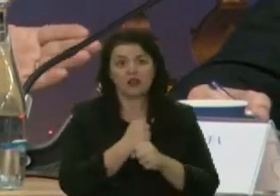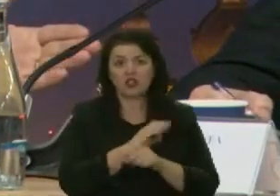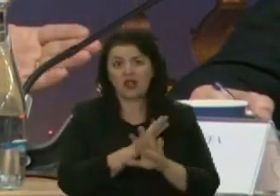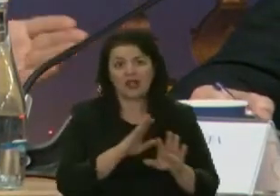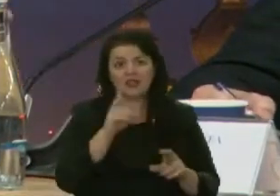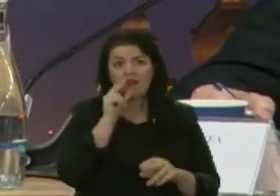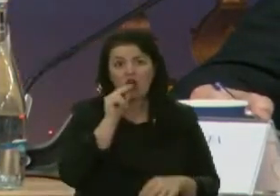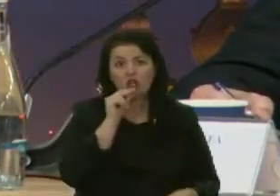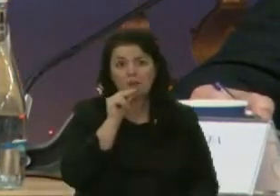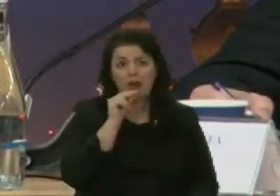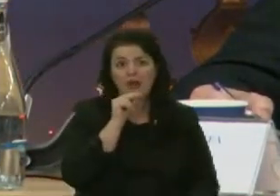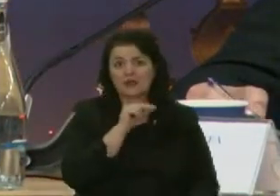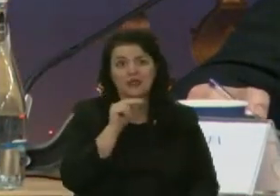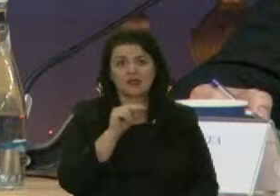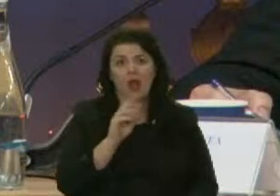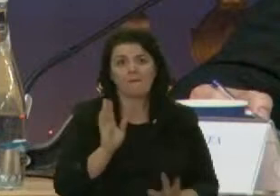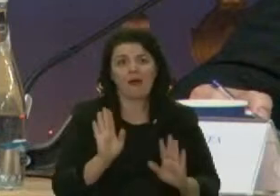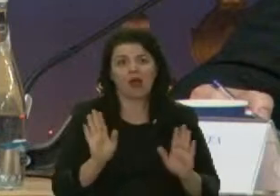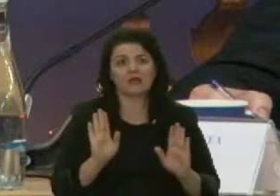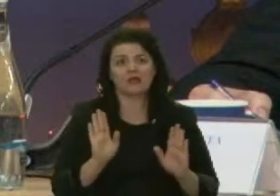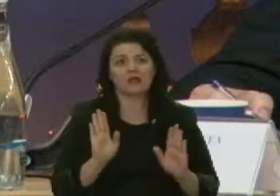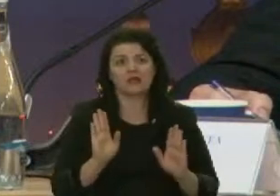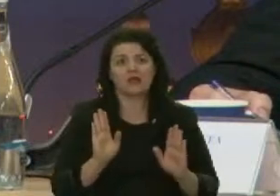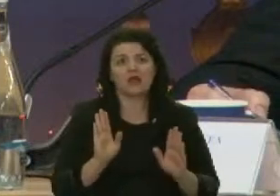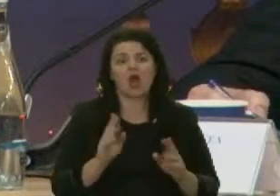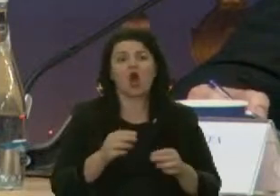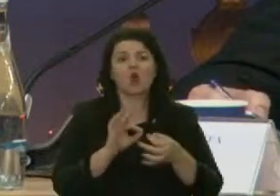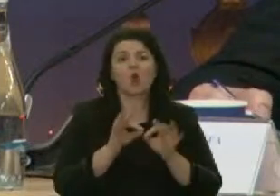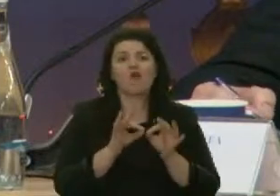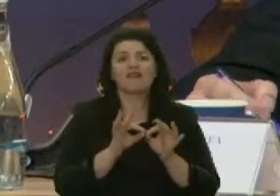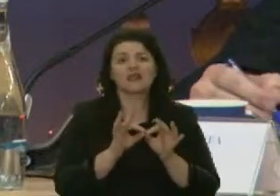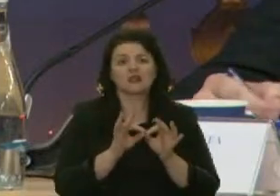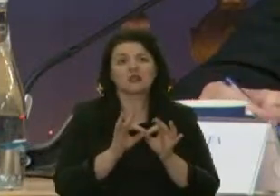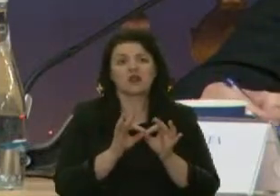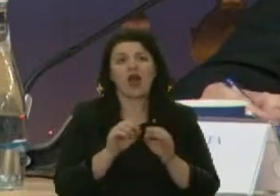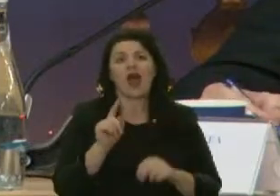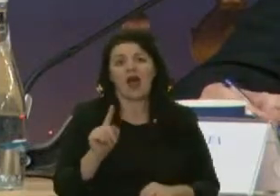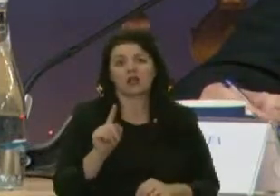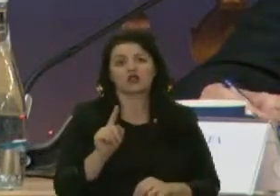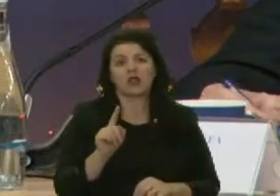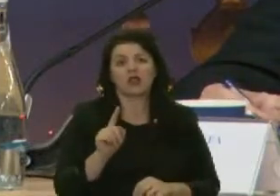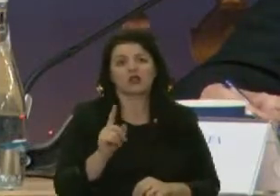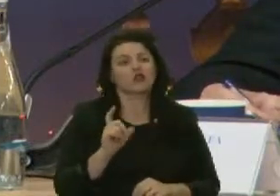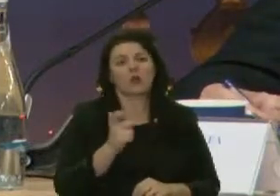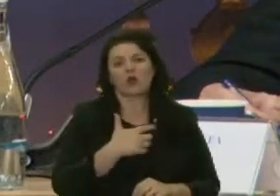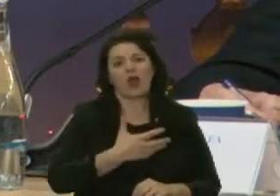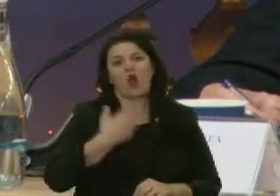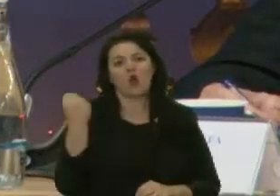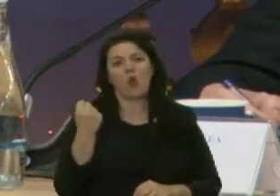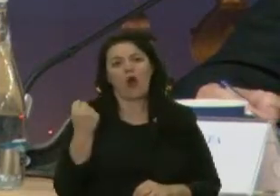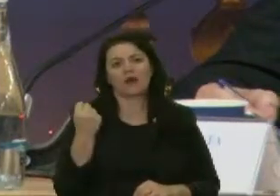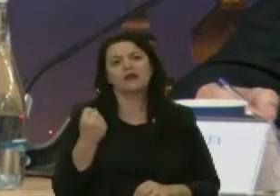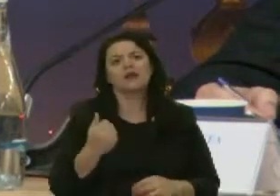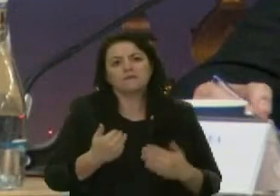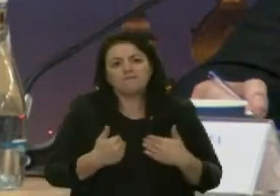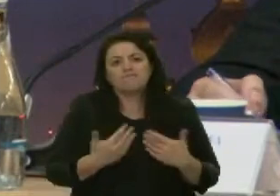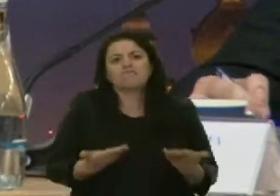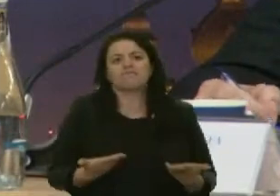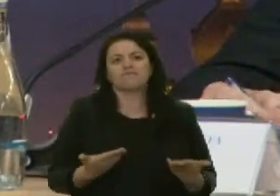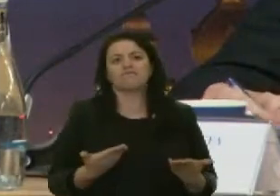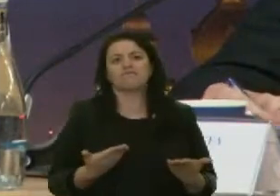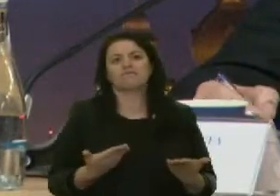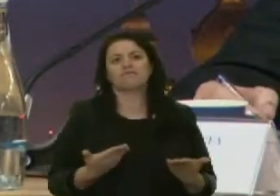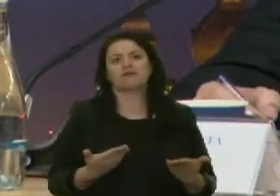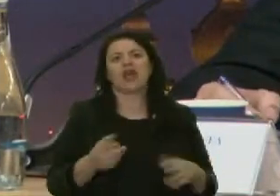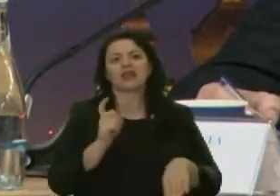vorbesc N am alt instrument decât acela al cuvântului dar acel lucru repet nu i poate la nimeni să nu spun și să nu iau atitudine că până la